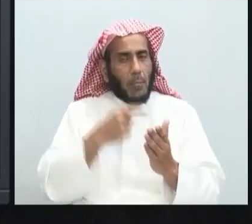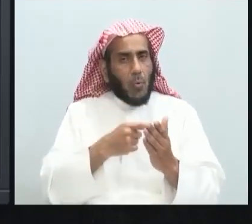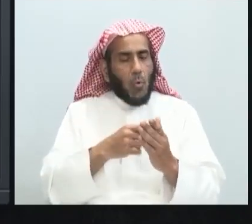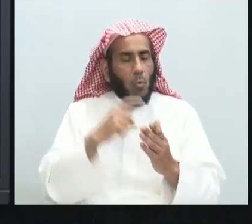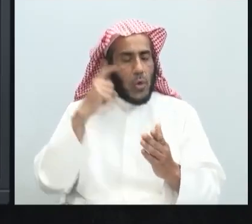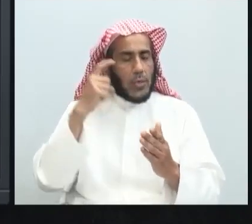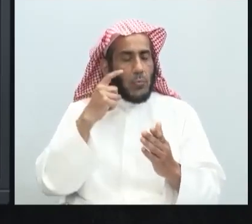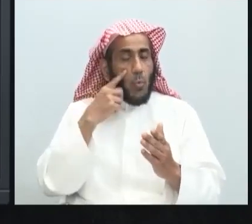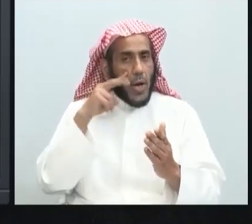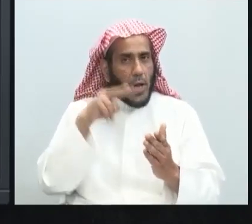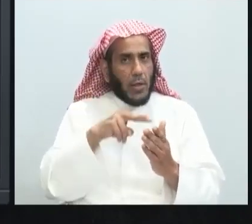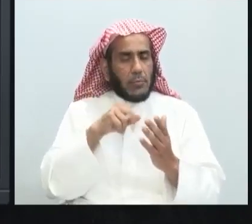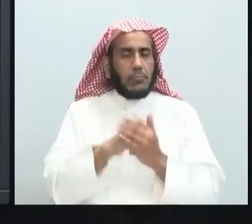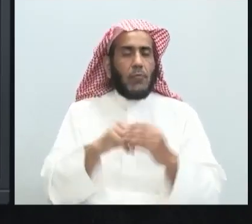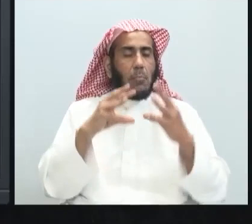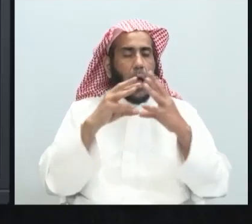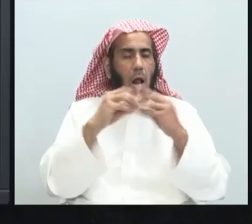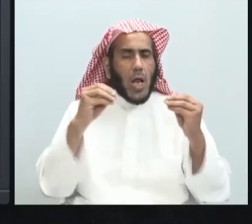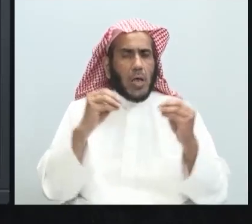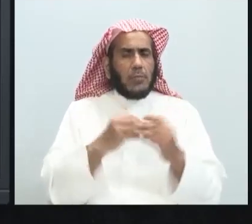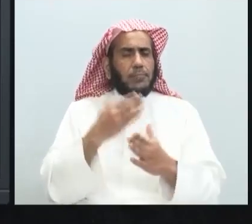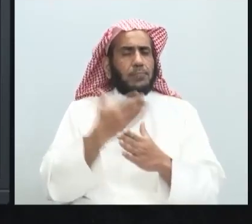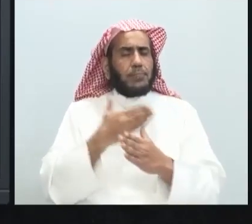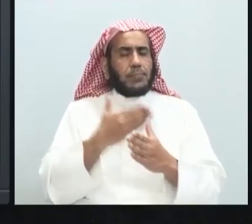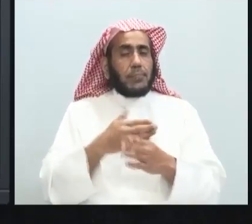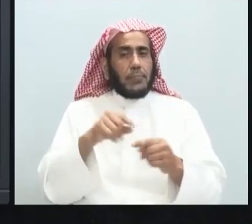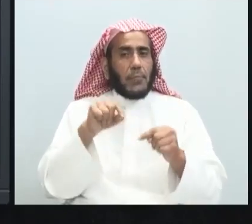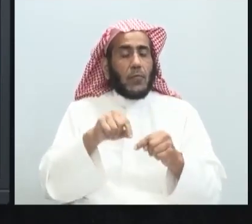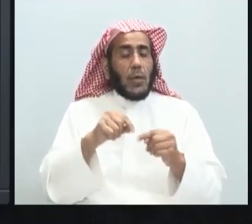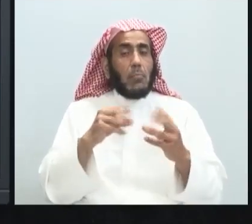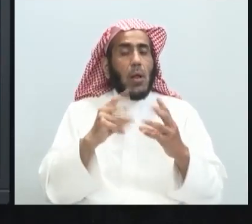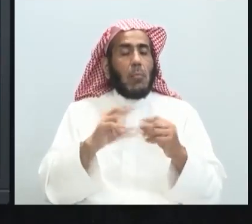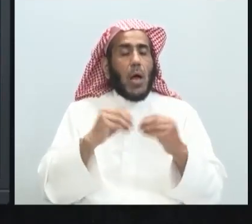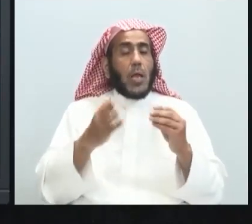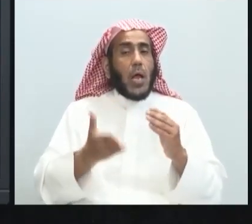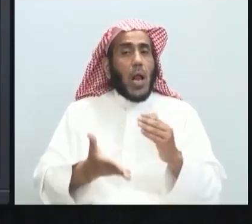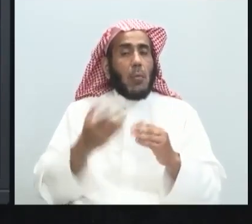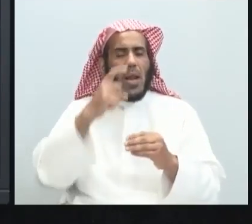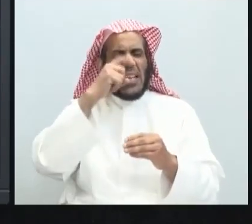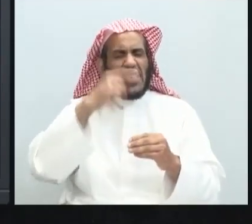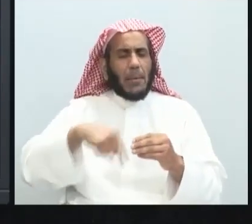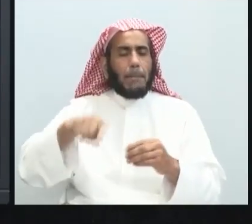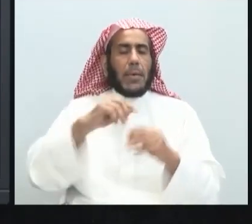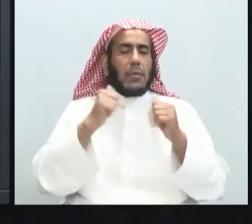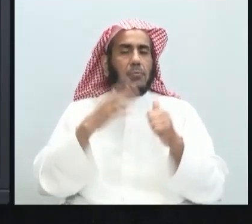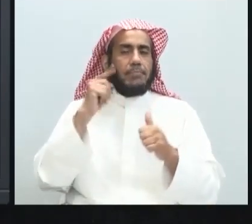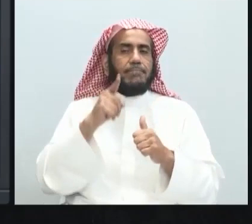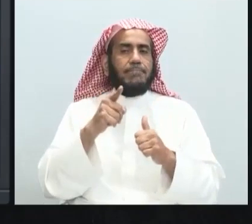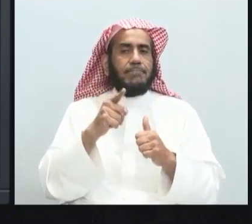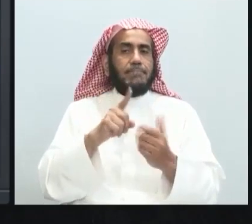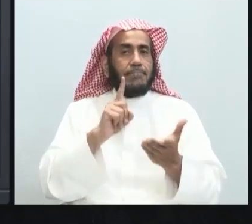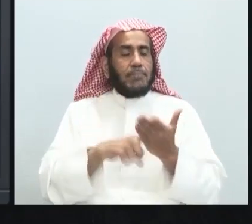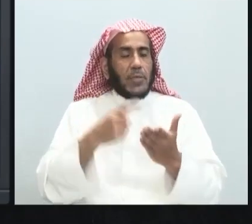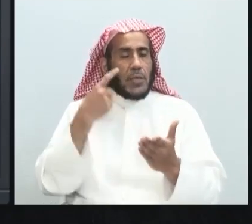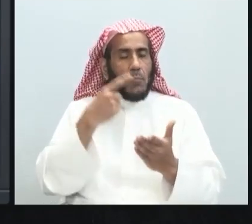والتدبر والنظر في معانيها لما فيها من المعاني العظيمه التي ينبغي للطالب والطالبه ان